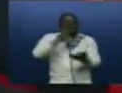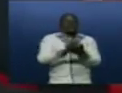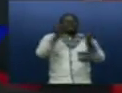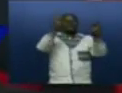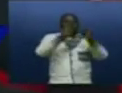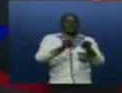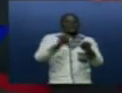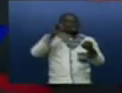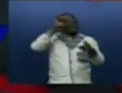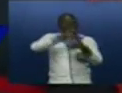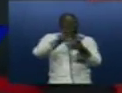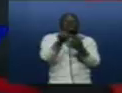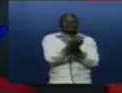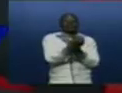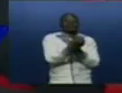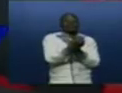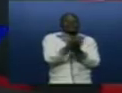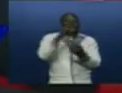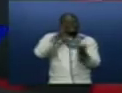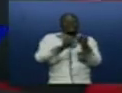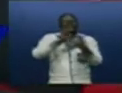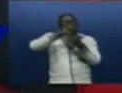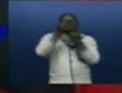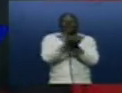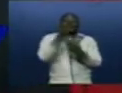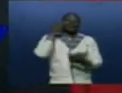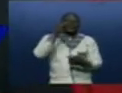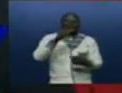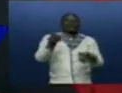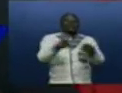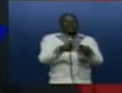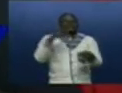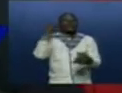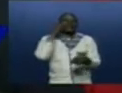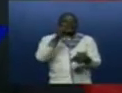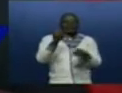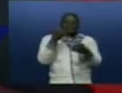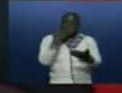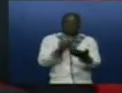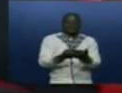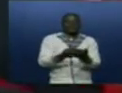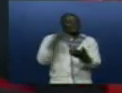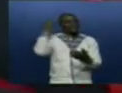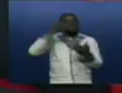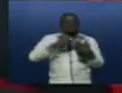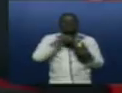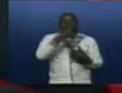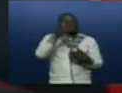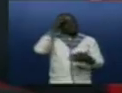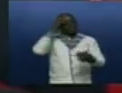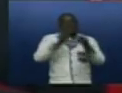société. Si la société elle-même est gangrénée, il n'y a pas de raison que la justice puisse